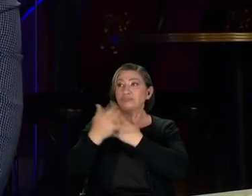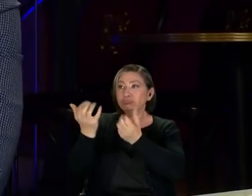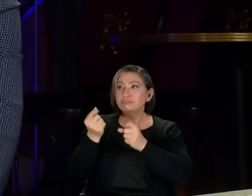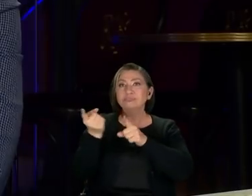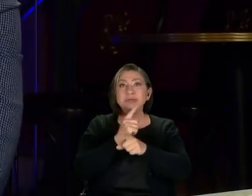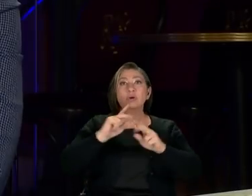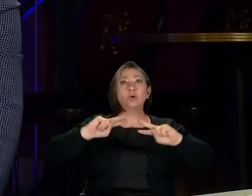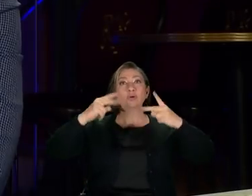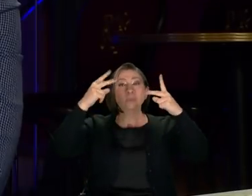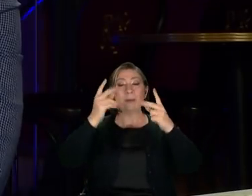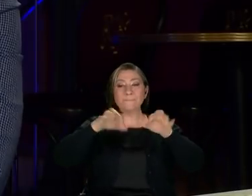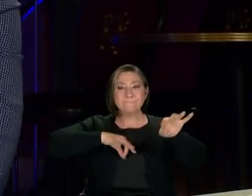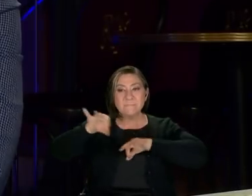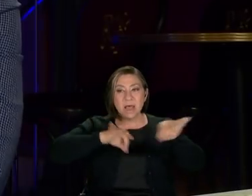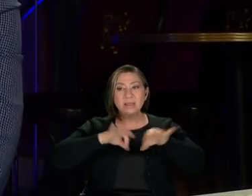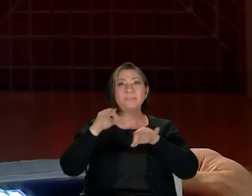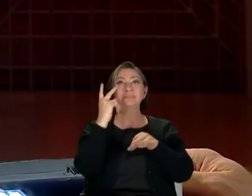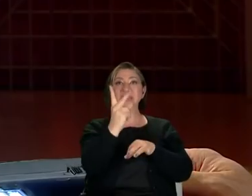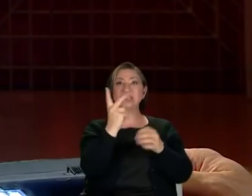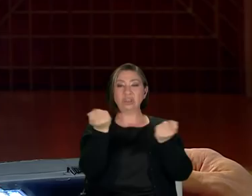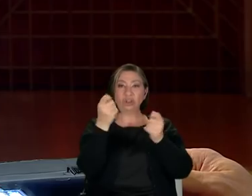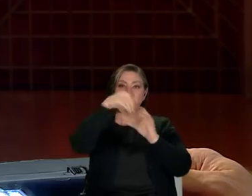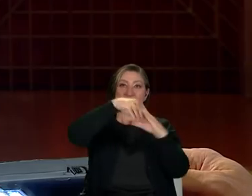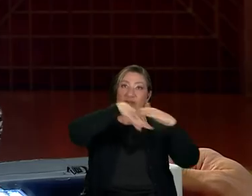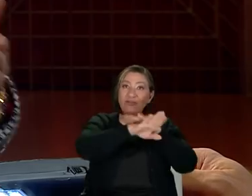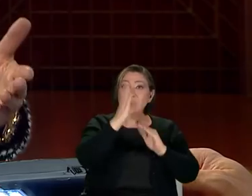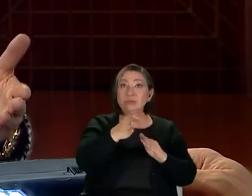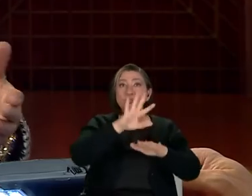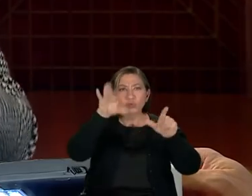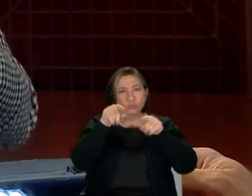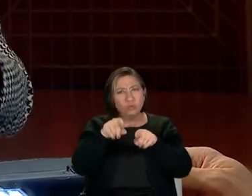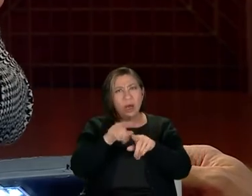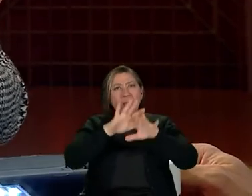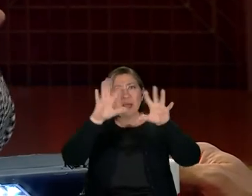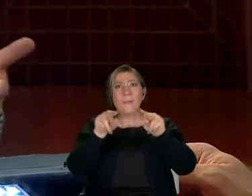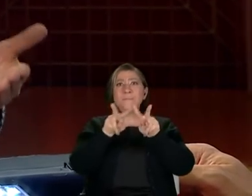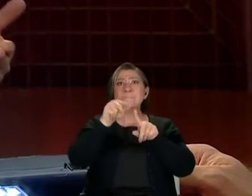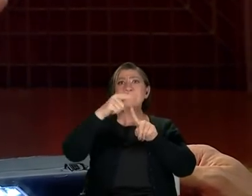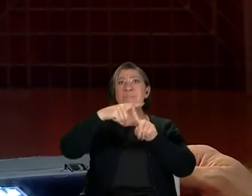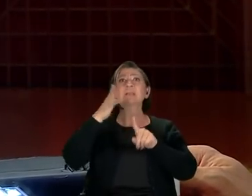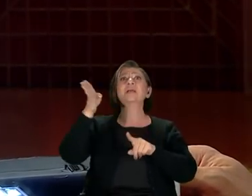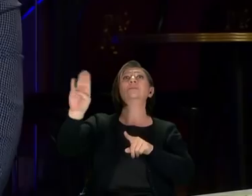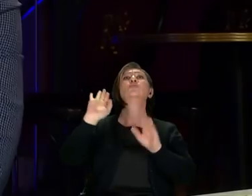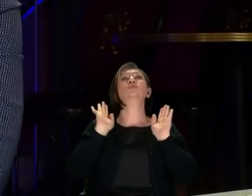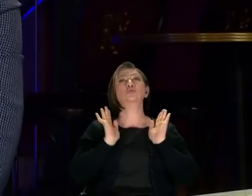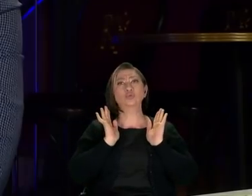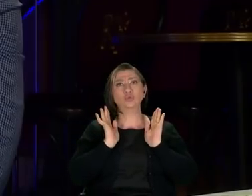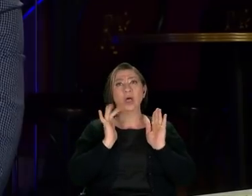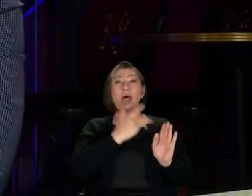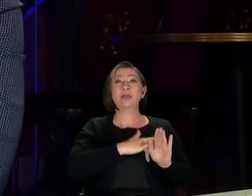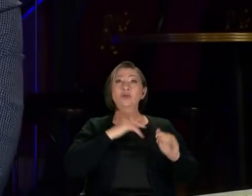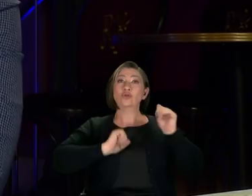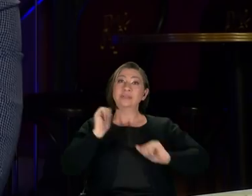terfi süreçlerinin planlanmasında yer alıyorsunuz. Peki bütün bunların üzerine Milli İstihbarat Teşkilatı'na gitmiyorsunuz.